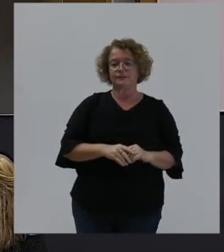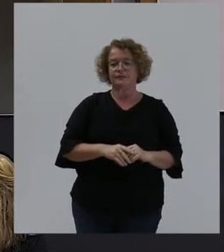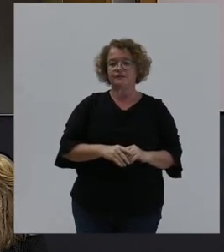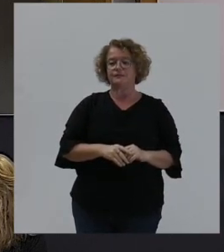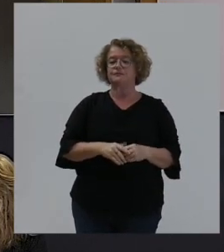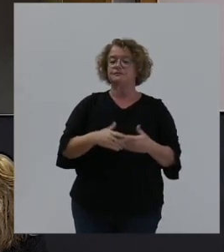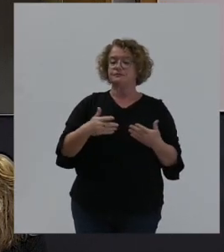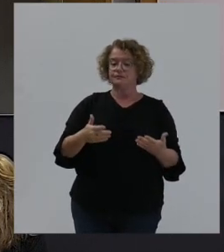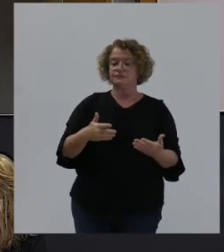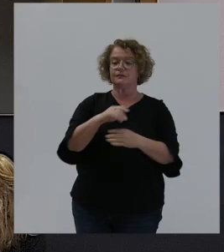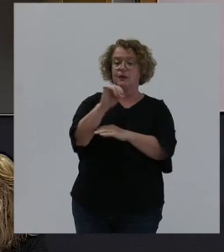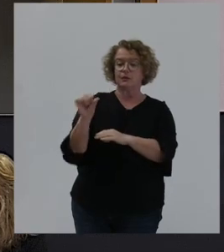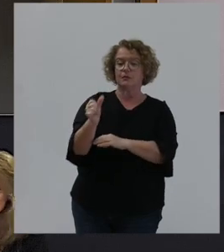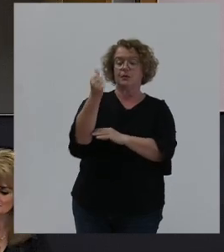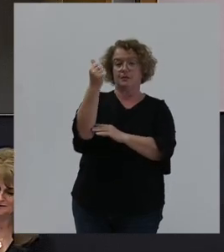D'abord,